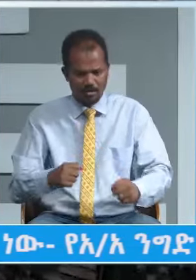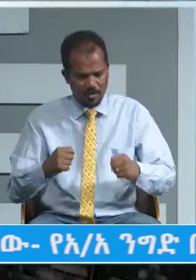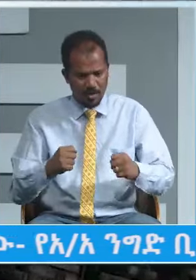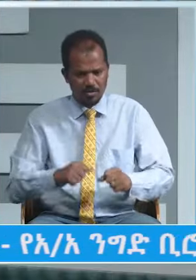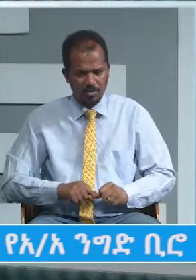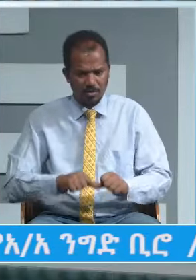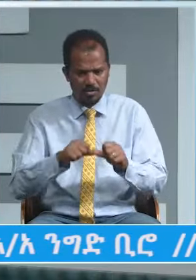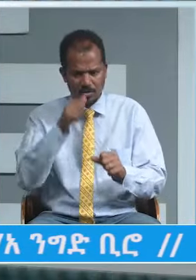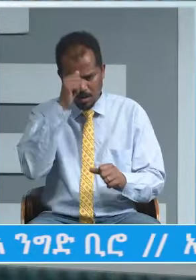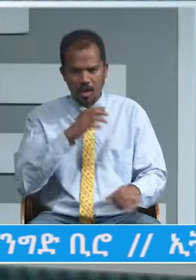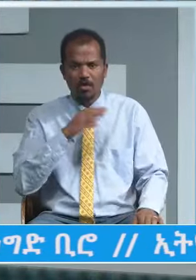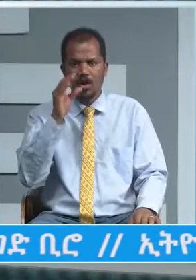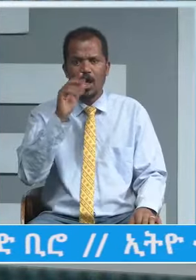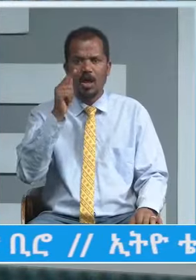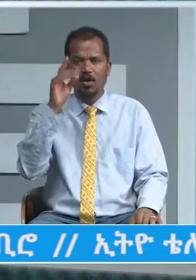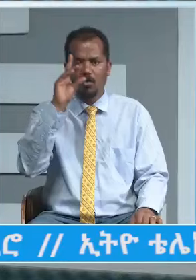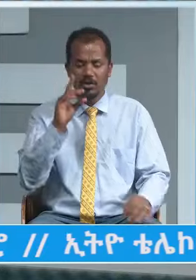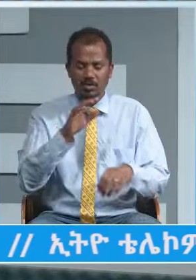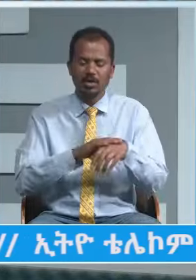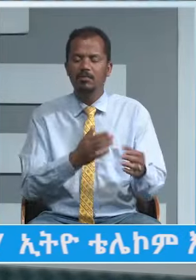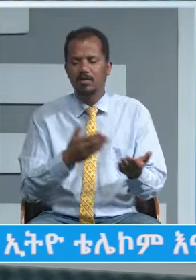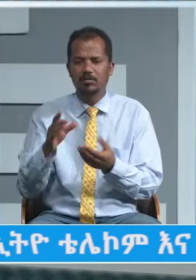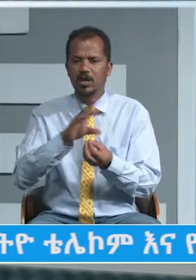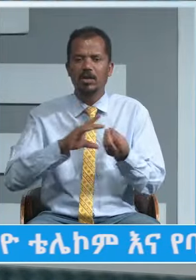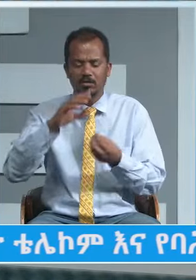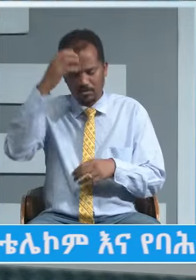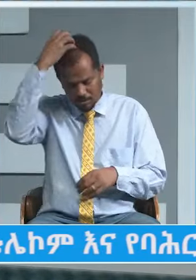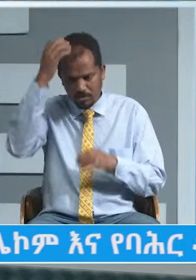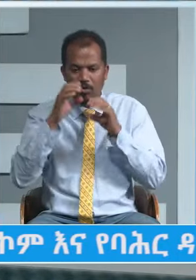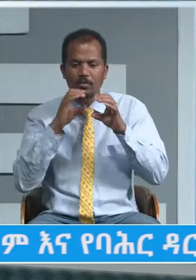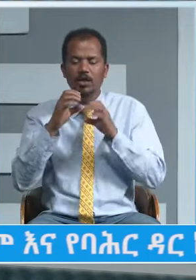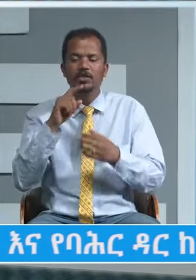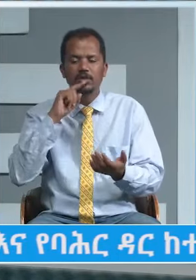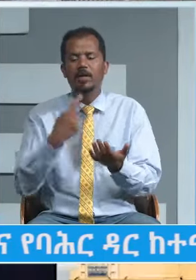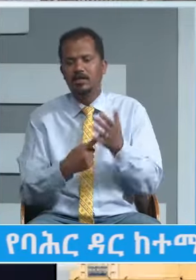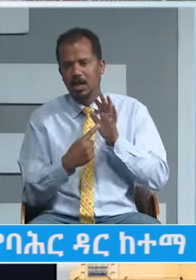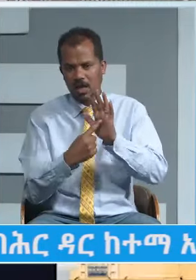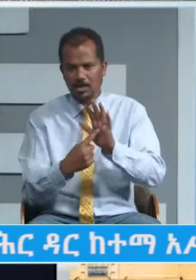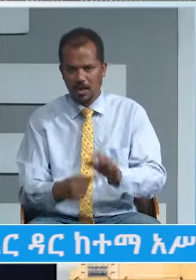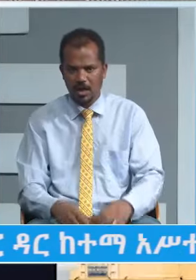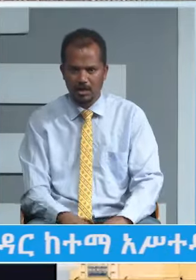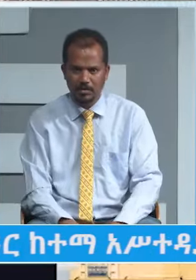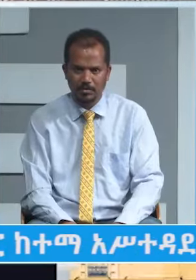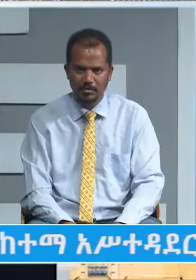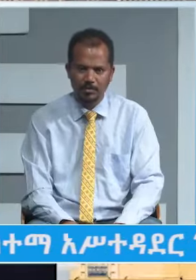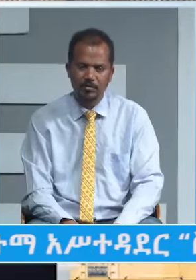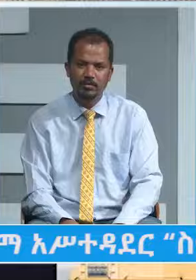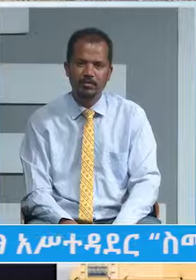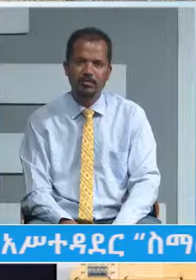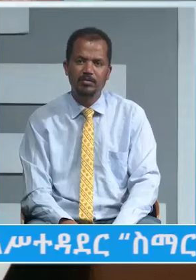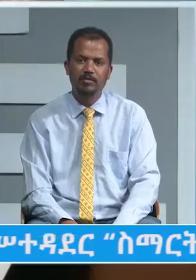ስራ አጠናክሮ እንዲቀጥልም አቶ ሄኖክ ጥሪ ማቅረባቸውን የክልሉ የመንግስት ኮሚኒኬሽን መረጃ ያሳያል።